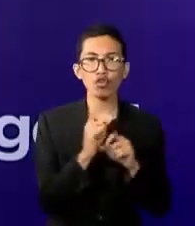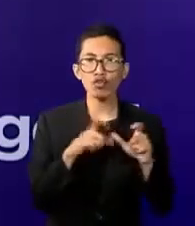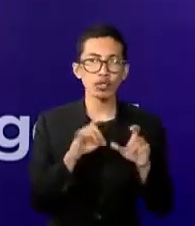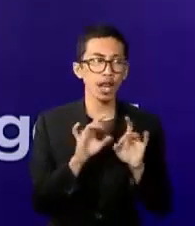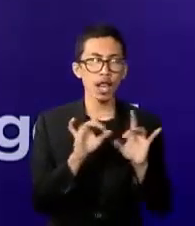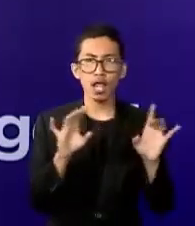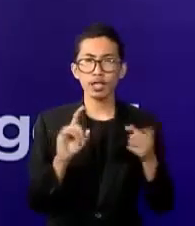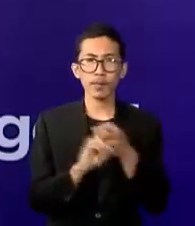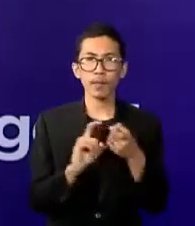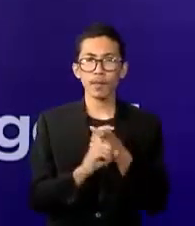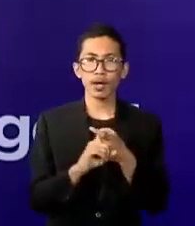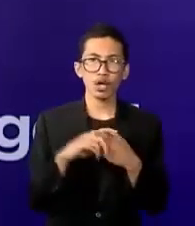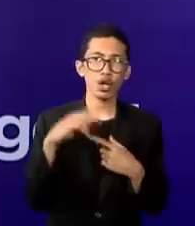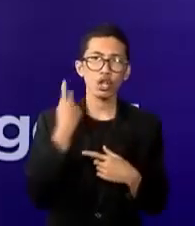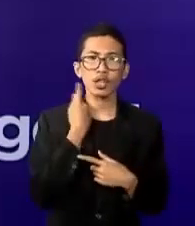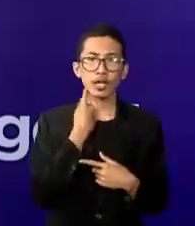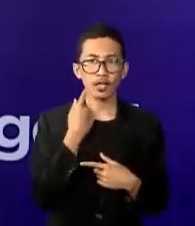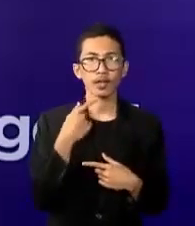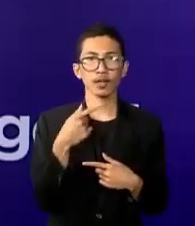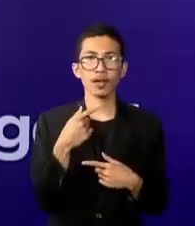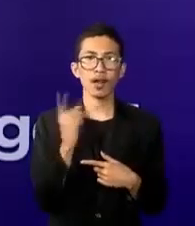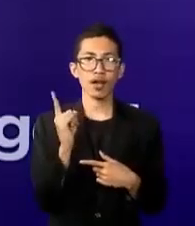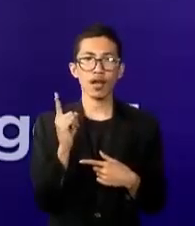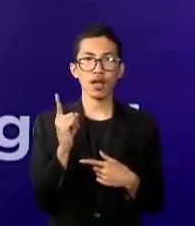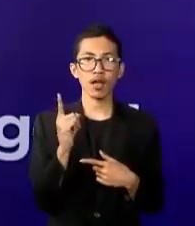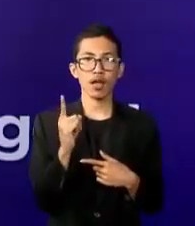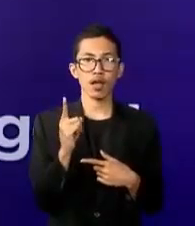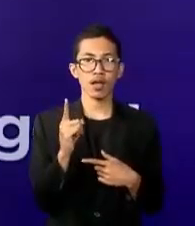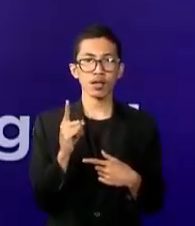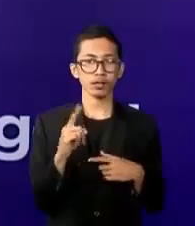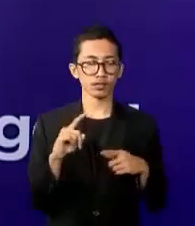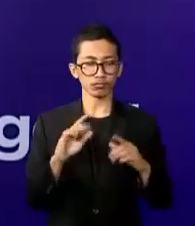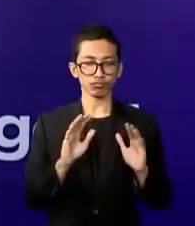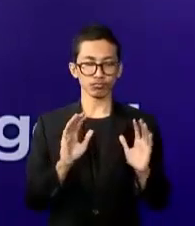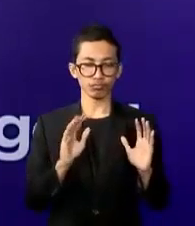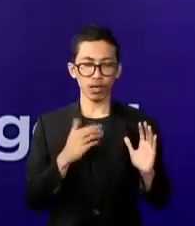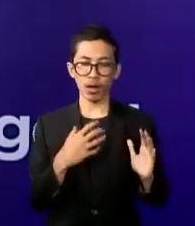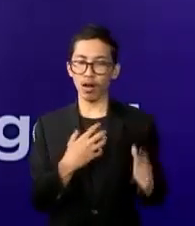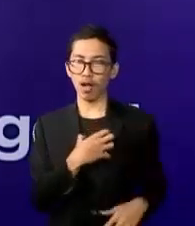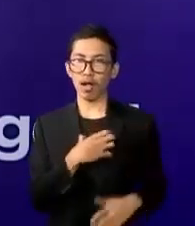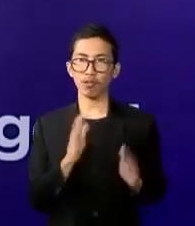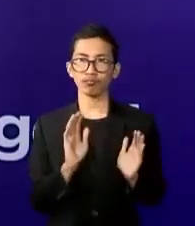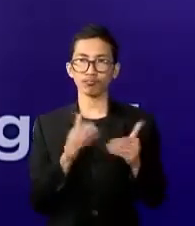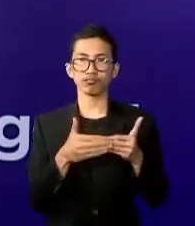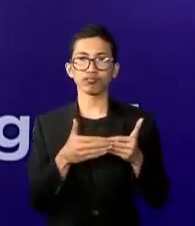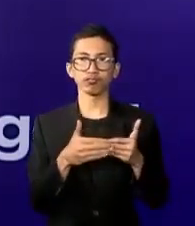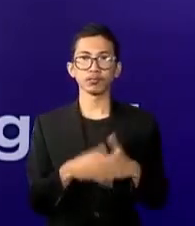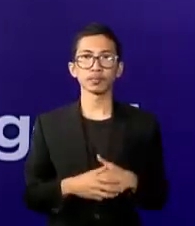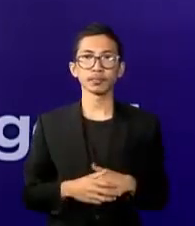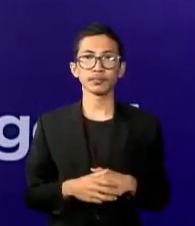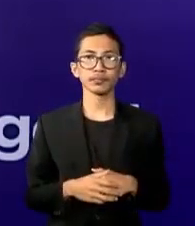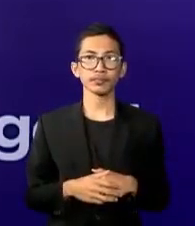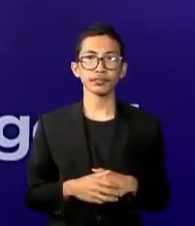sejawat penyakit dalam yang menjaga komorbitnya itu di ada dalam suatu sangkar di dalam dada sangkar itu kalau orangnya bungkuk